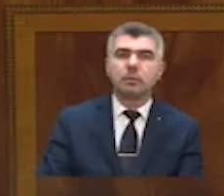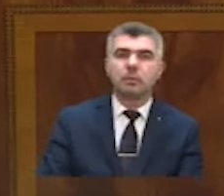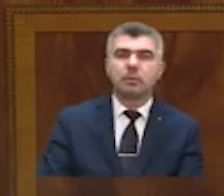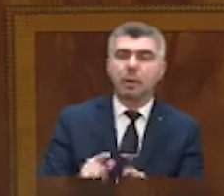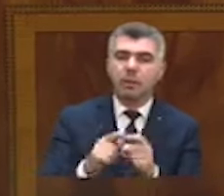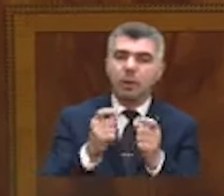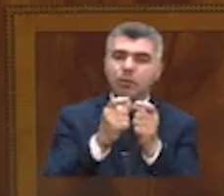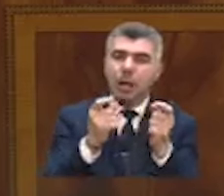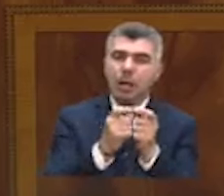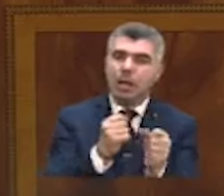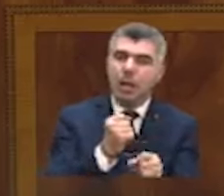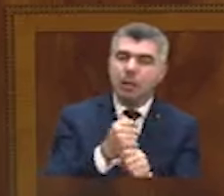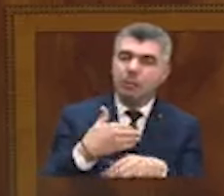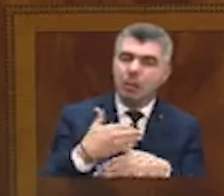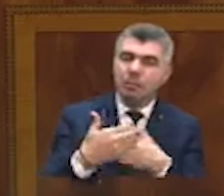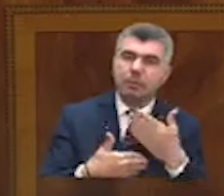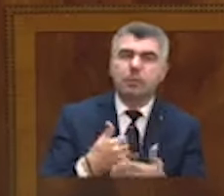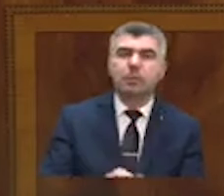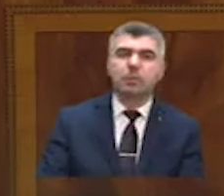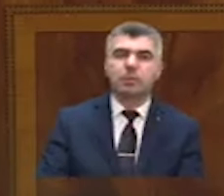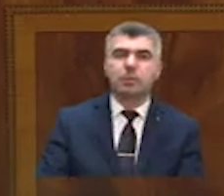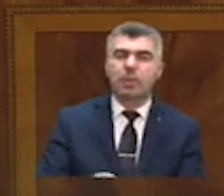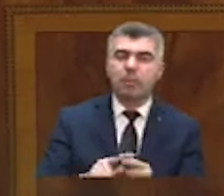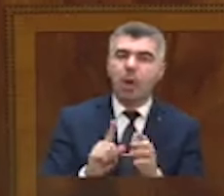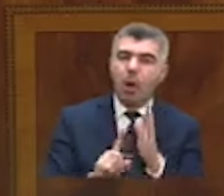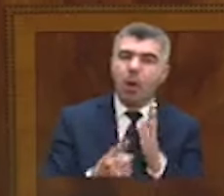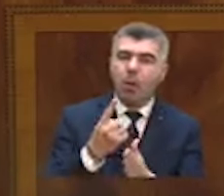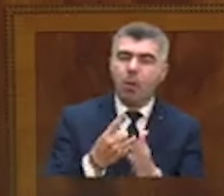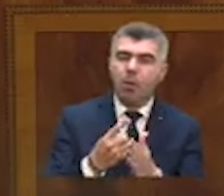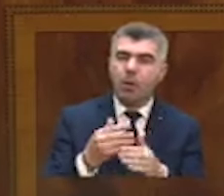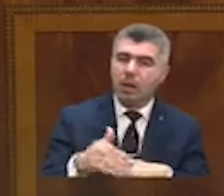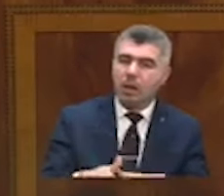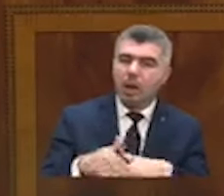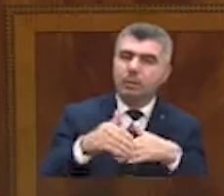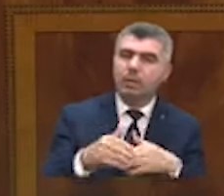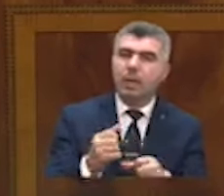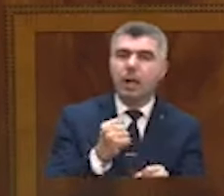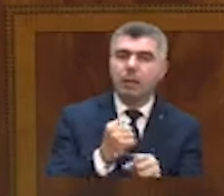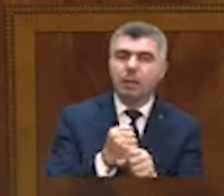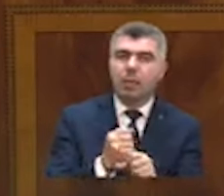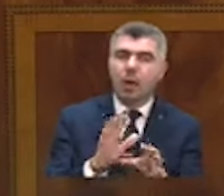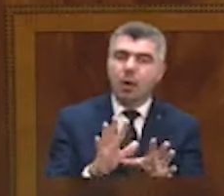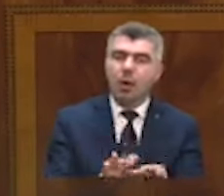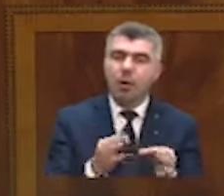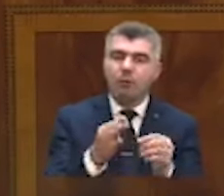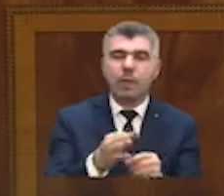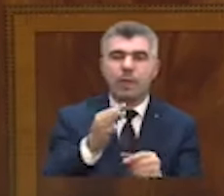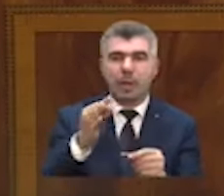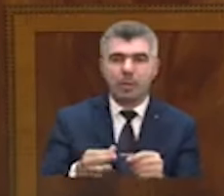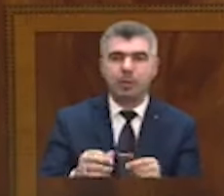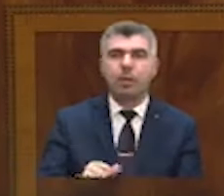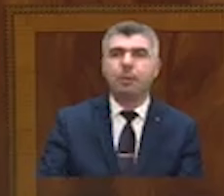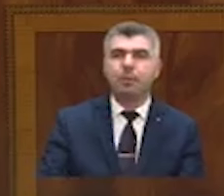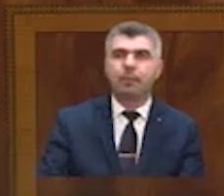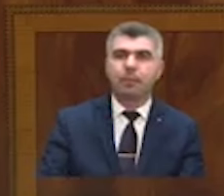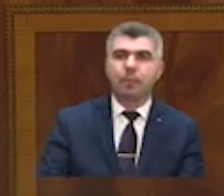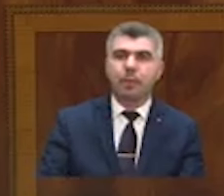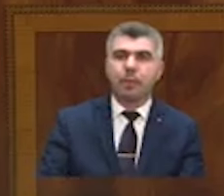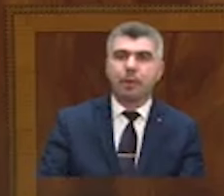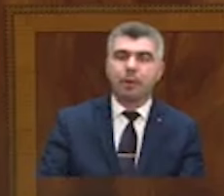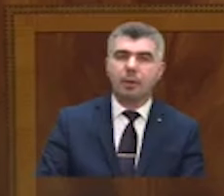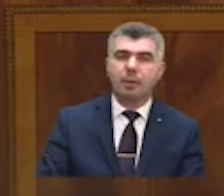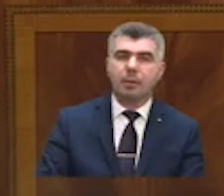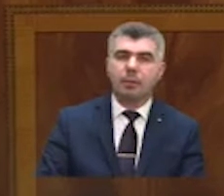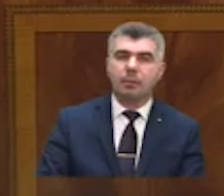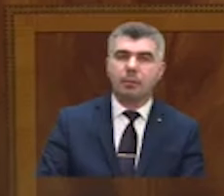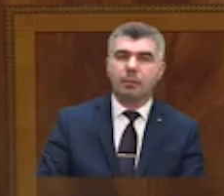المقاولات اللي غدي يشتغلوا دونك هذا بدايه ديال الاشتغال ان شاء الله اللي غادي نوصل فيه النتيجه انا كنقول بانه